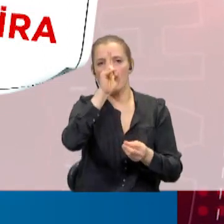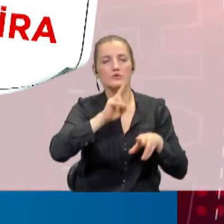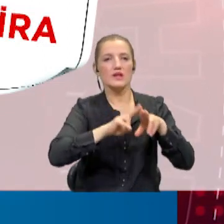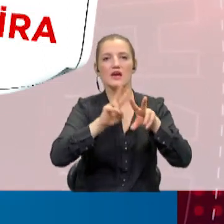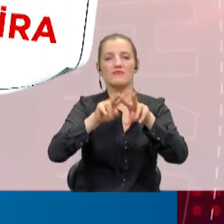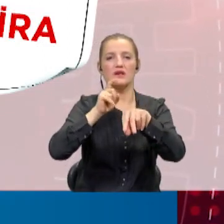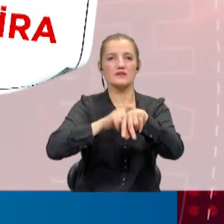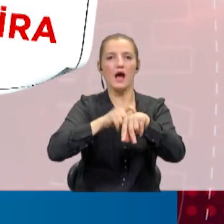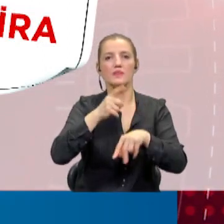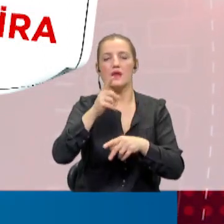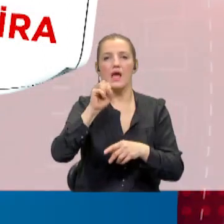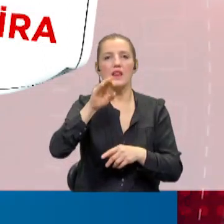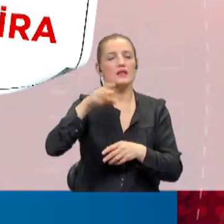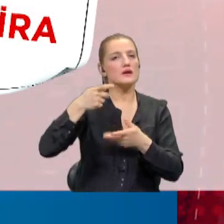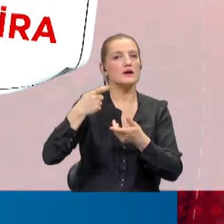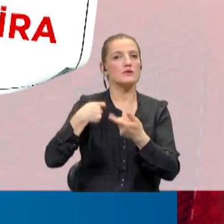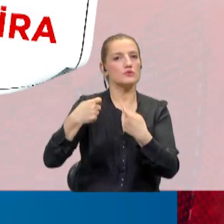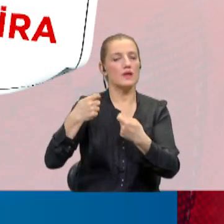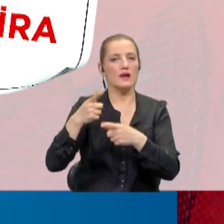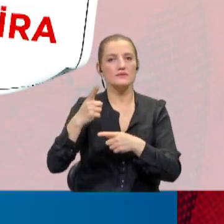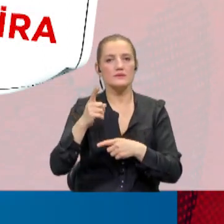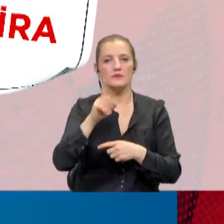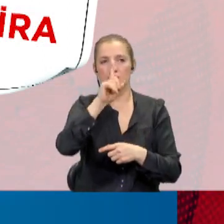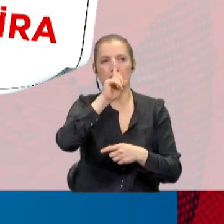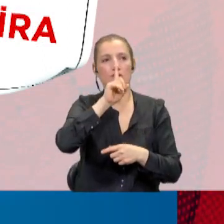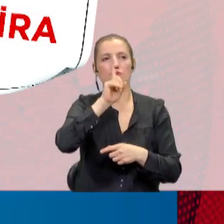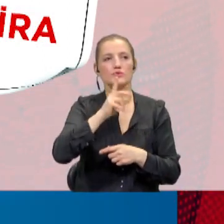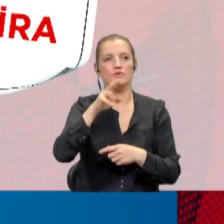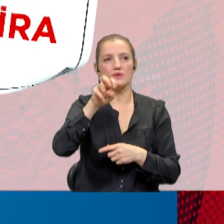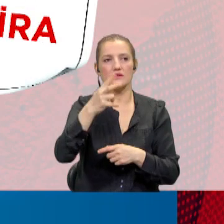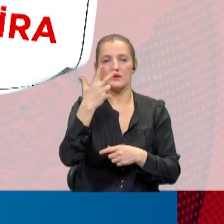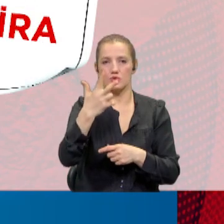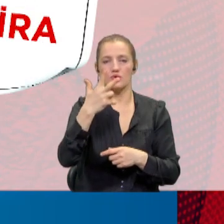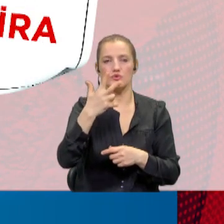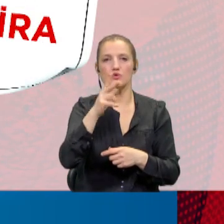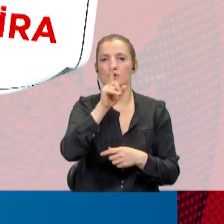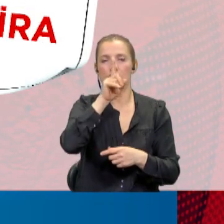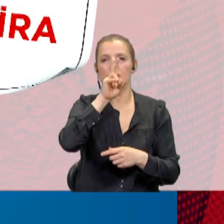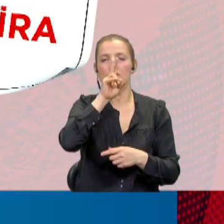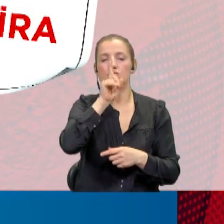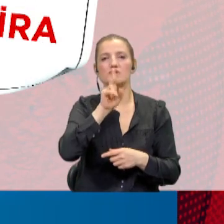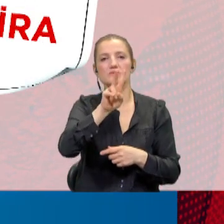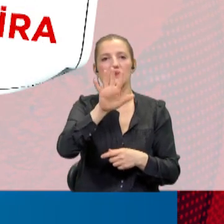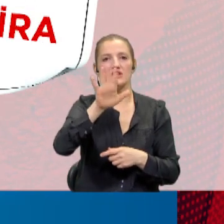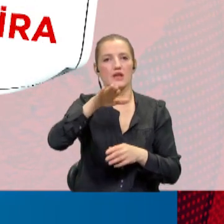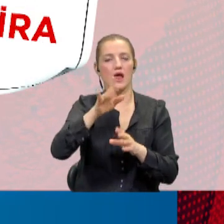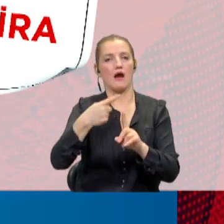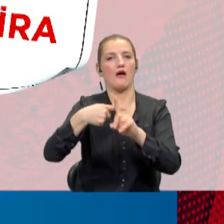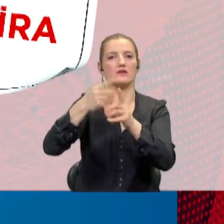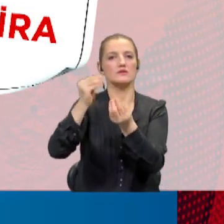kilovatsaat elektrik tüketen Bir annenin 183 lira 4 kuruşluk faturası 125 lira 6 kuruş artarak